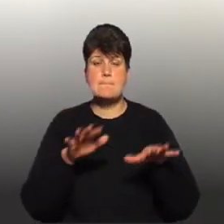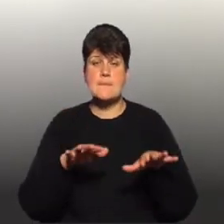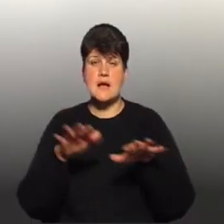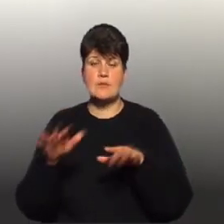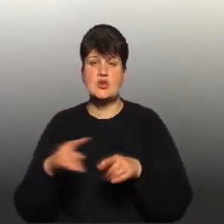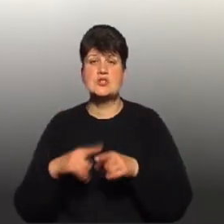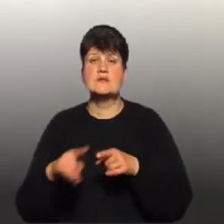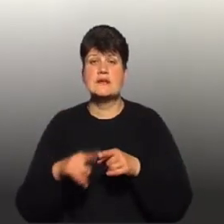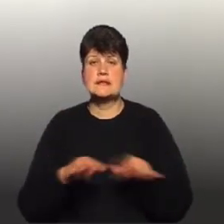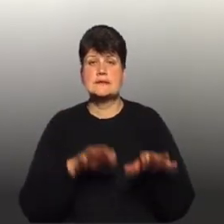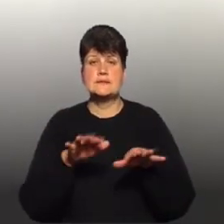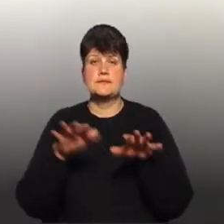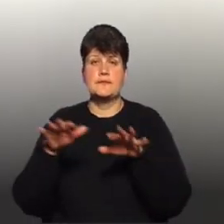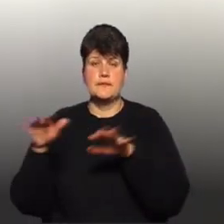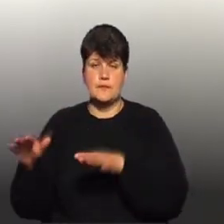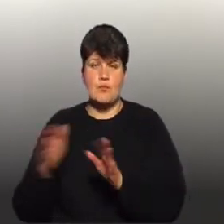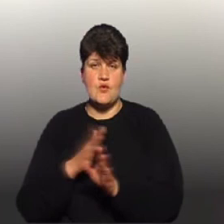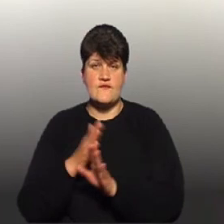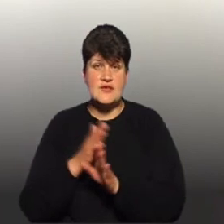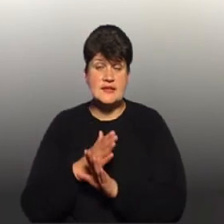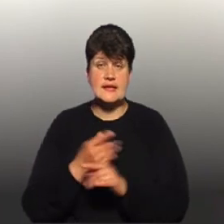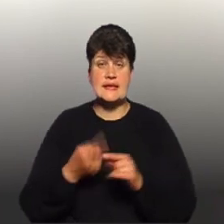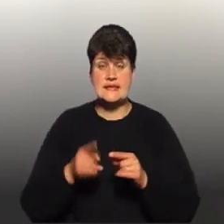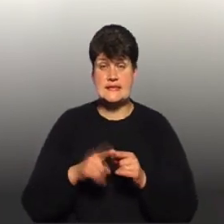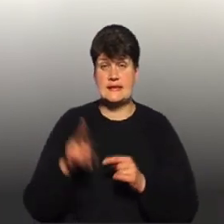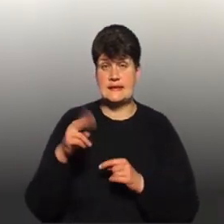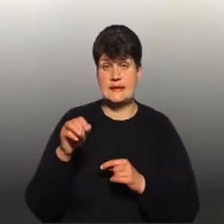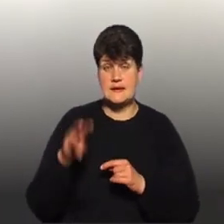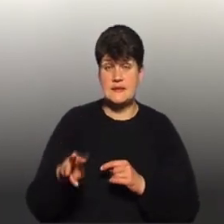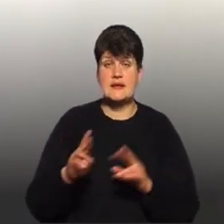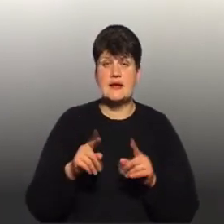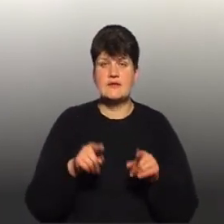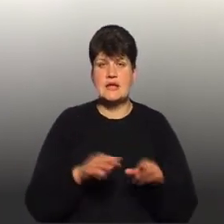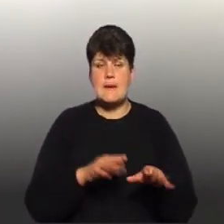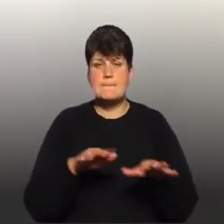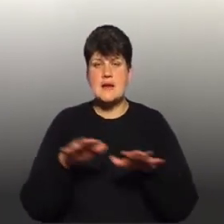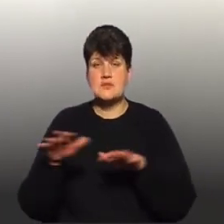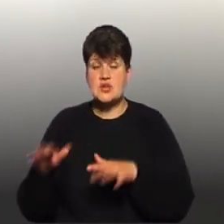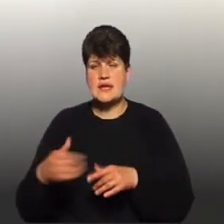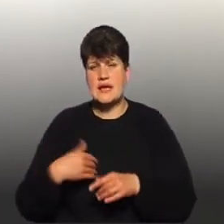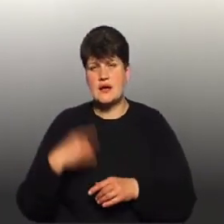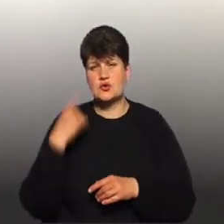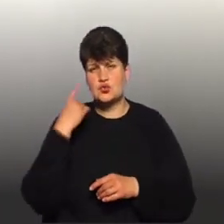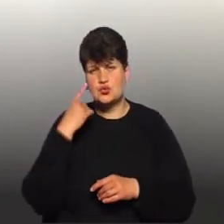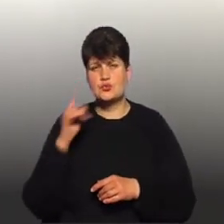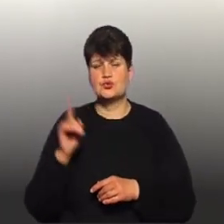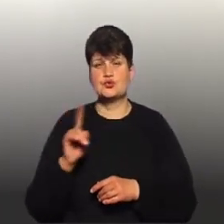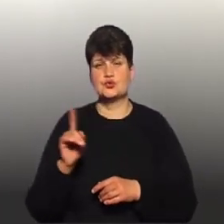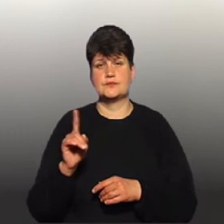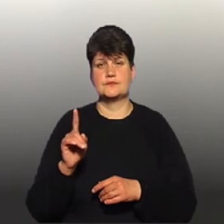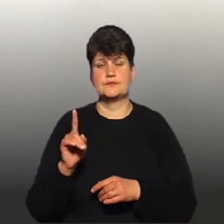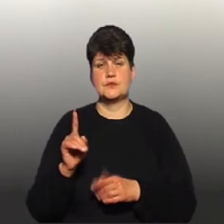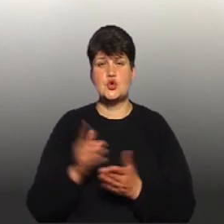переміщалося атмосферне повітря і ця димова завіса. Як вона переміщалася? Я думаю, що служби з